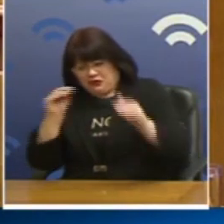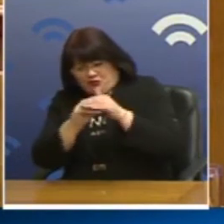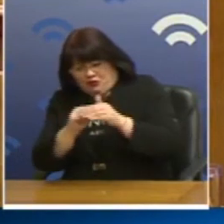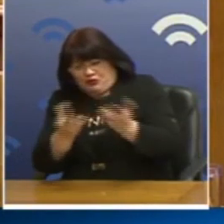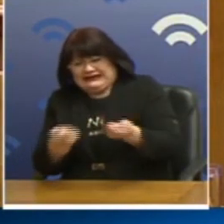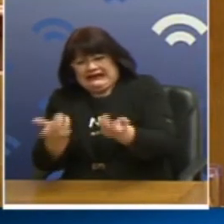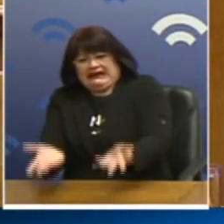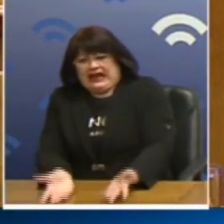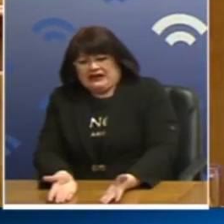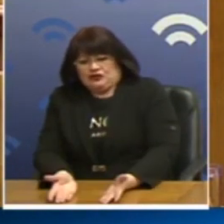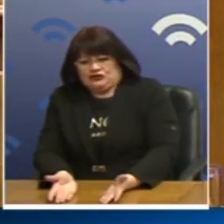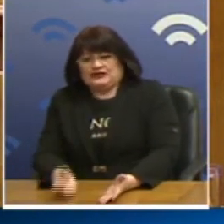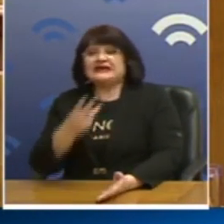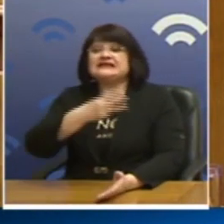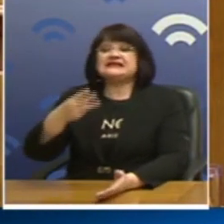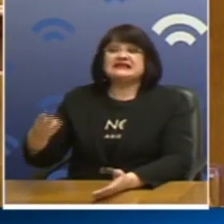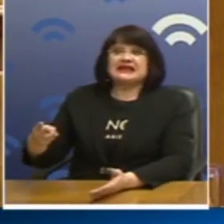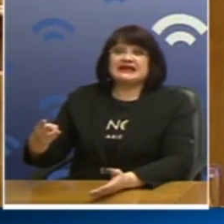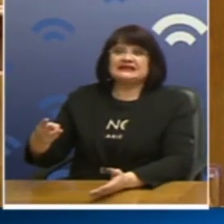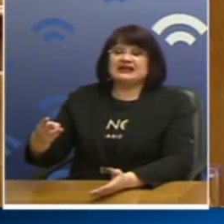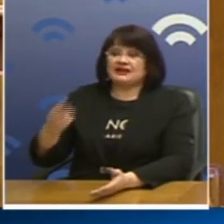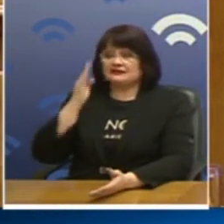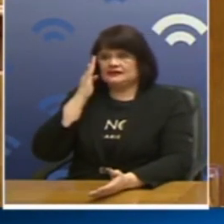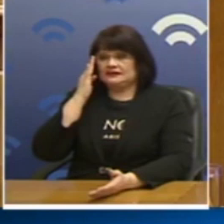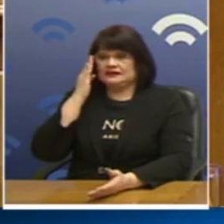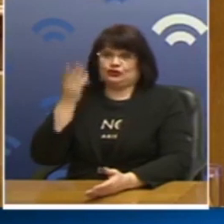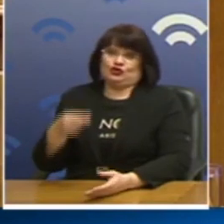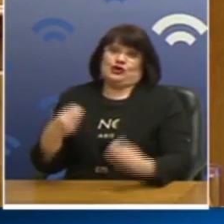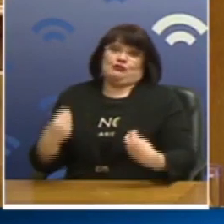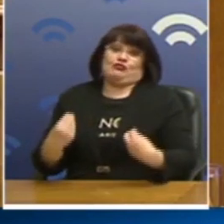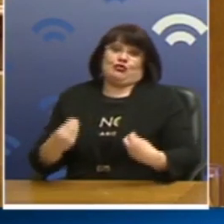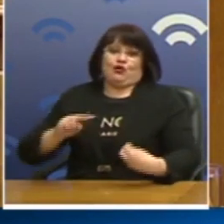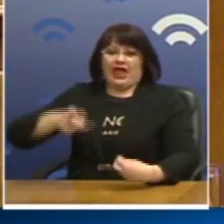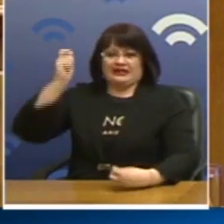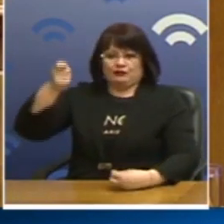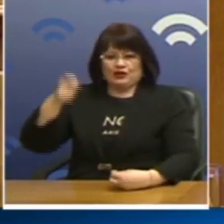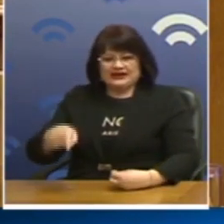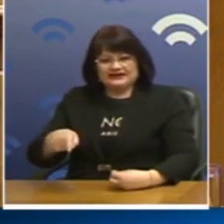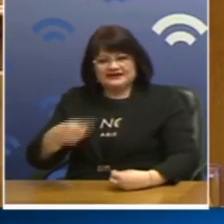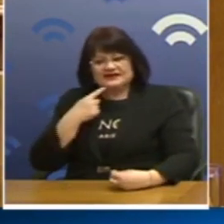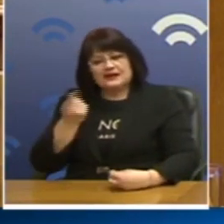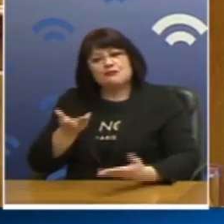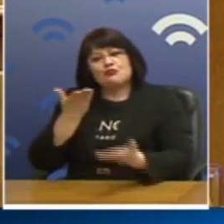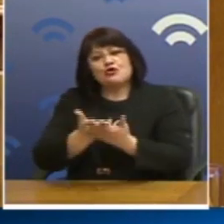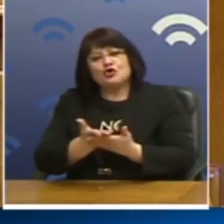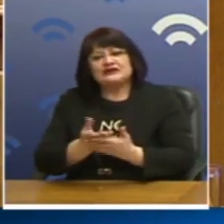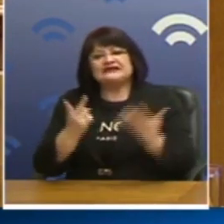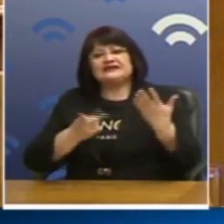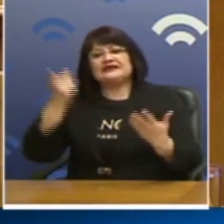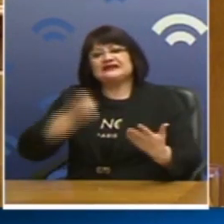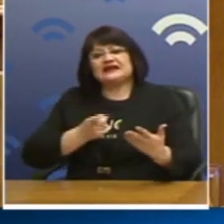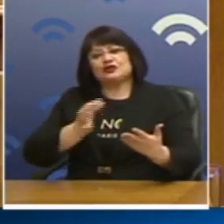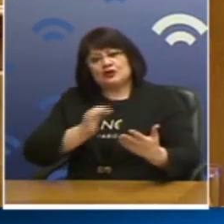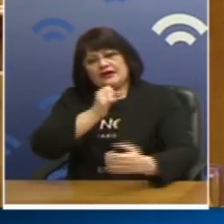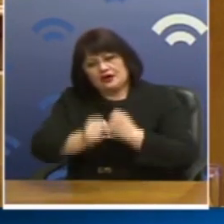ΣΥΡΙΖΑ, επειδή είναι πιο κουβαρντάς και φυσικά τώρα είναι και στην αντιπολίτευση, κατέθεσε πρόταση για 7% κάθε χρόνο μέχρι